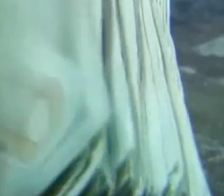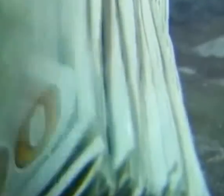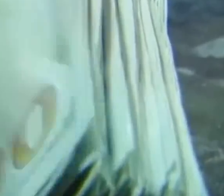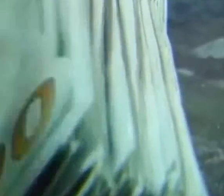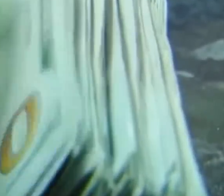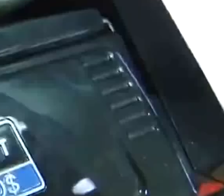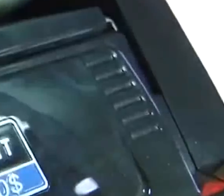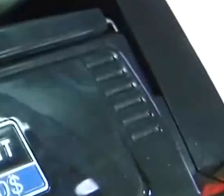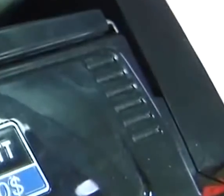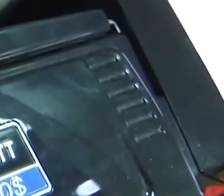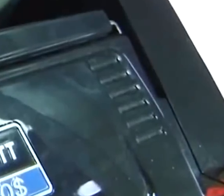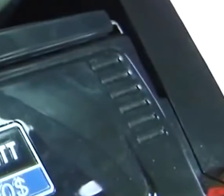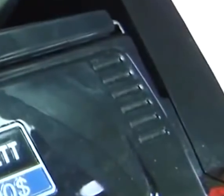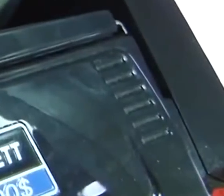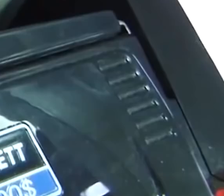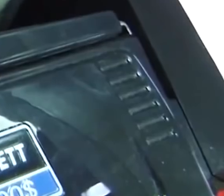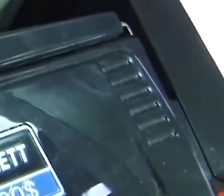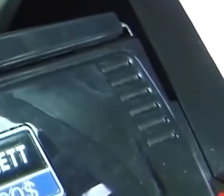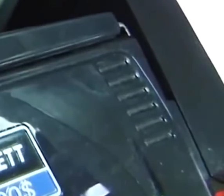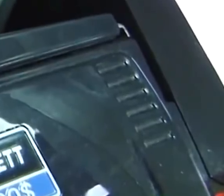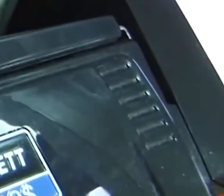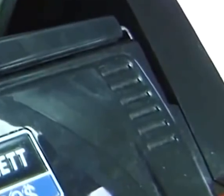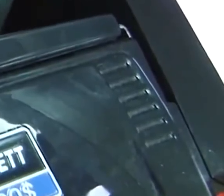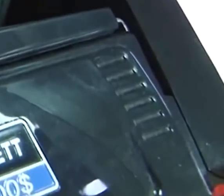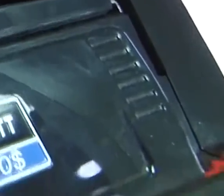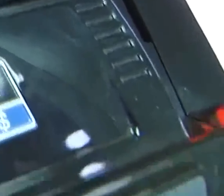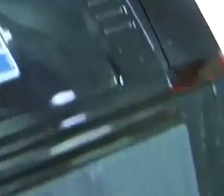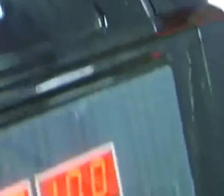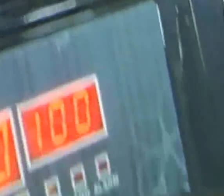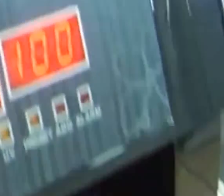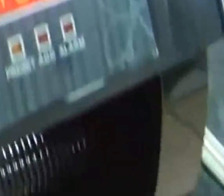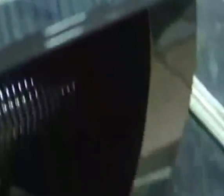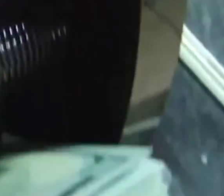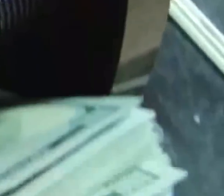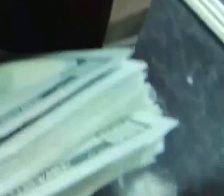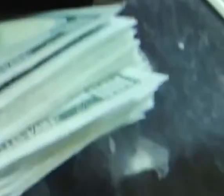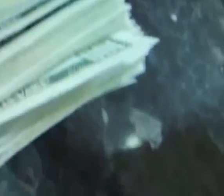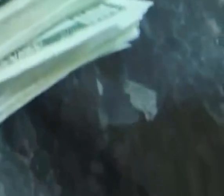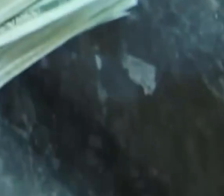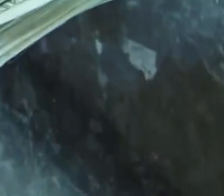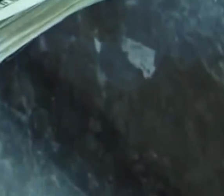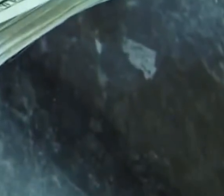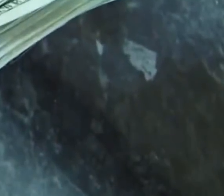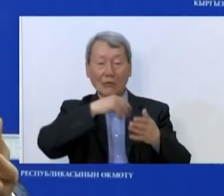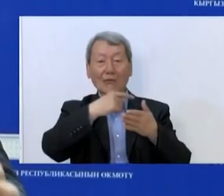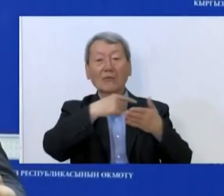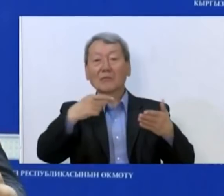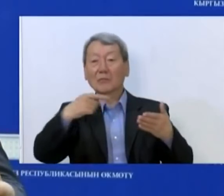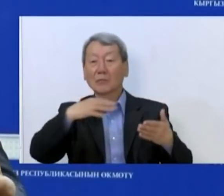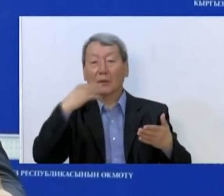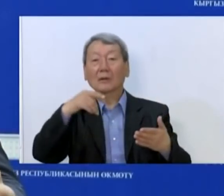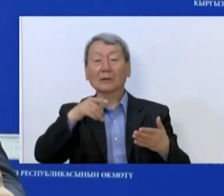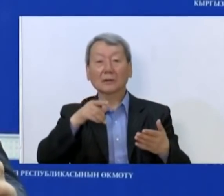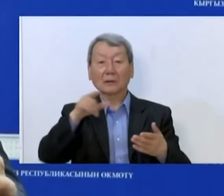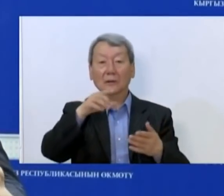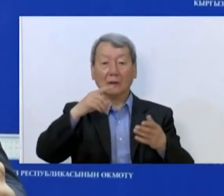менен бажы төлөмдөрү бир кыйла түшүп кетти. Бюджеттен аталган бөлүгү тыштан келген насия гранттары менен жабылууда, дейт Асрандиев. В первую очередь